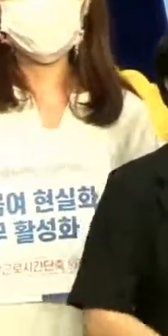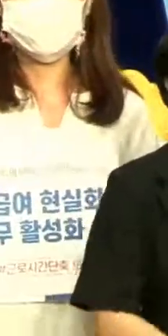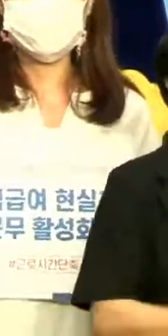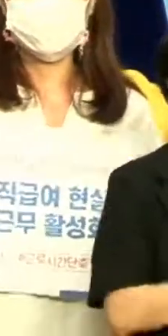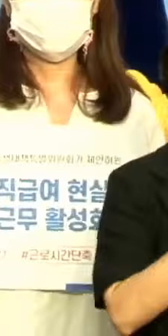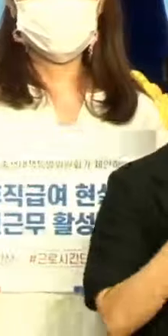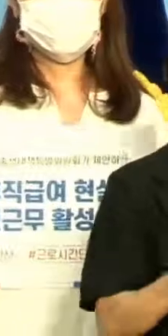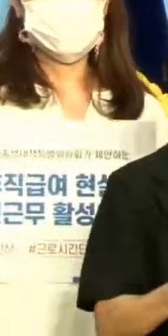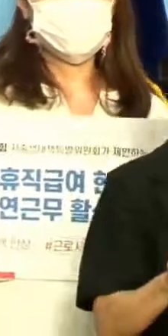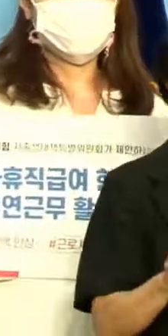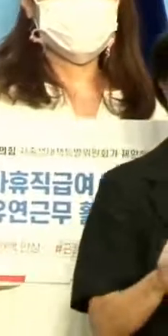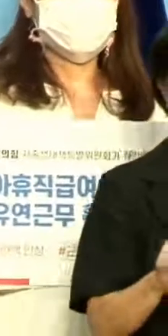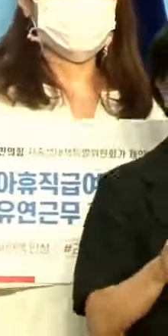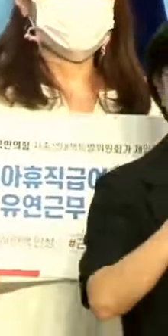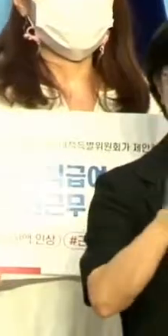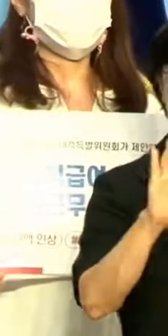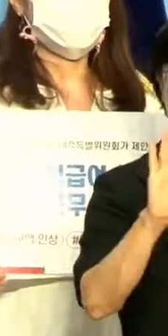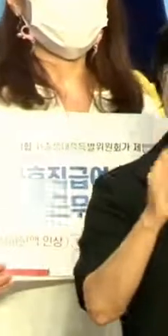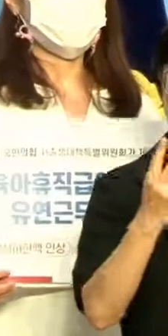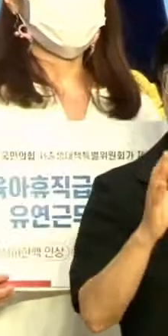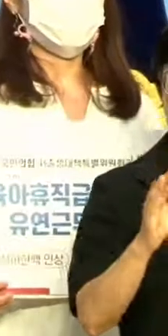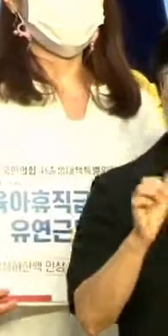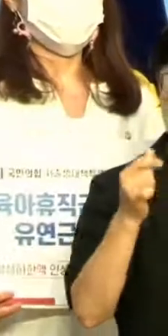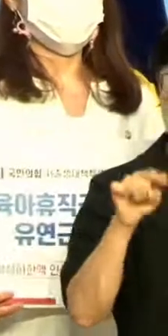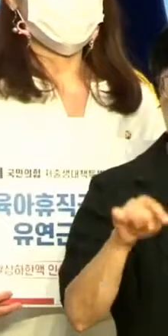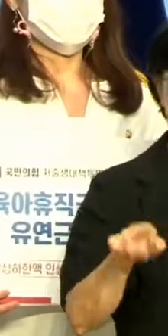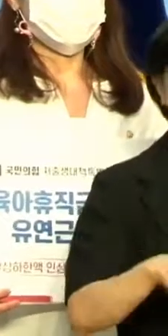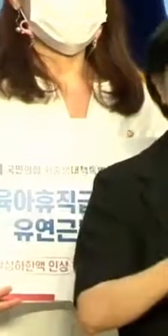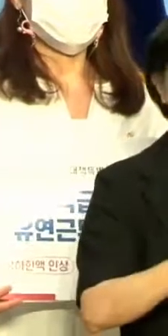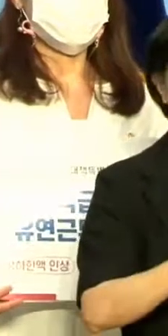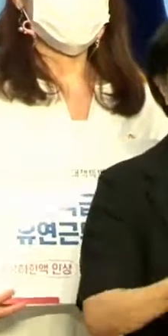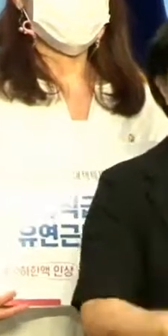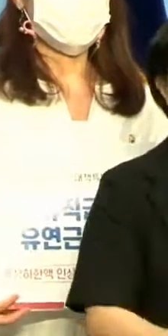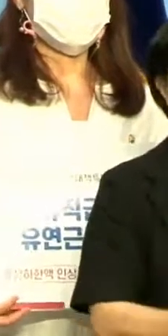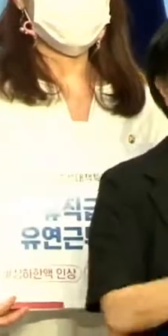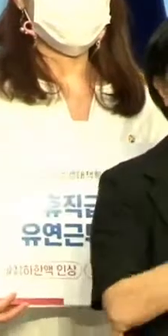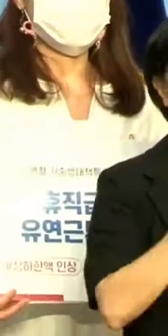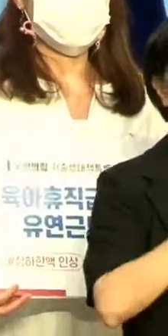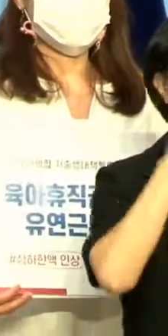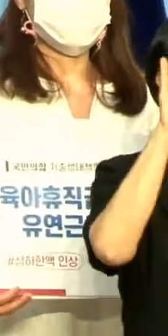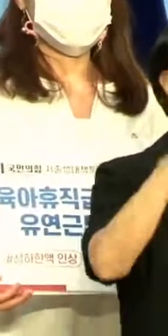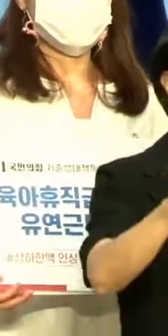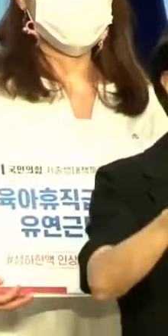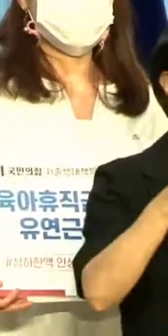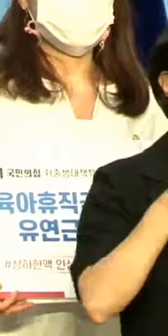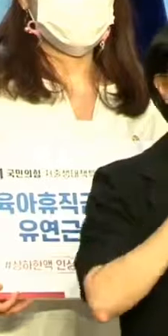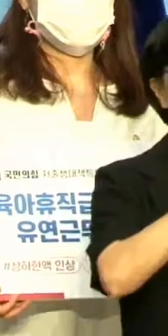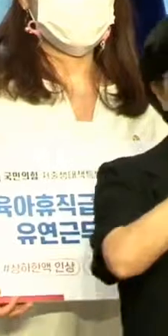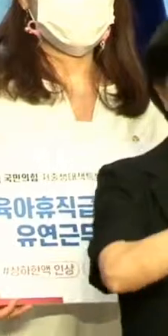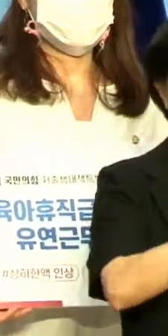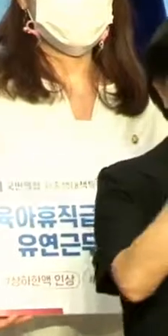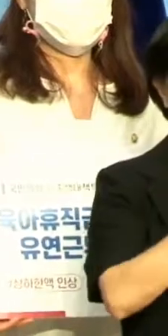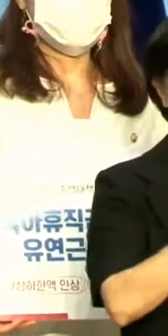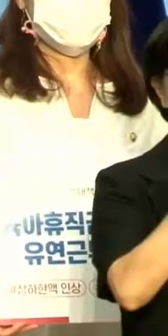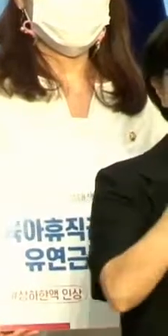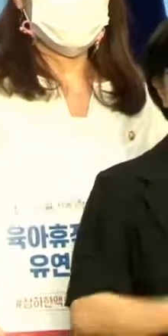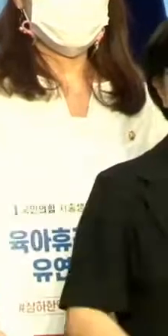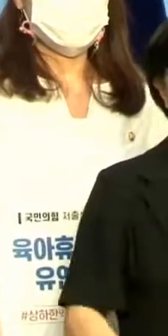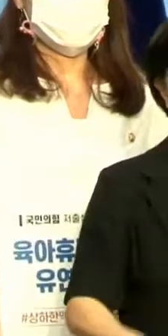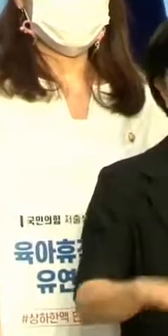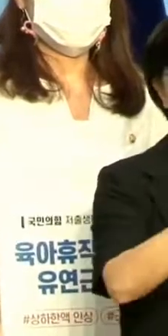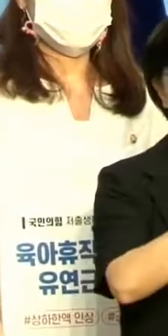안녕하신가 첫 스타트 기 이용우 원입니다 발이 법률안 및 향후 주 증가 과제에 대해서 말씀드리겠습니다 우리